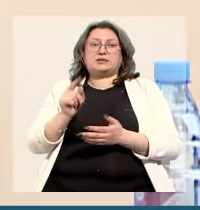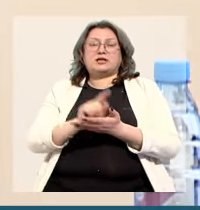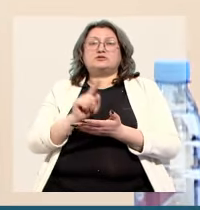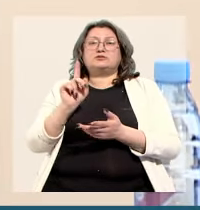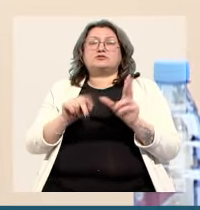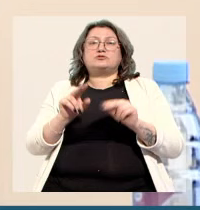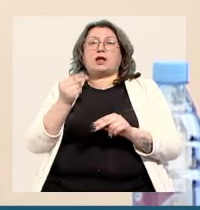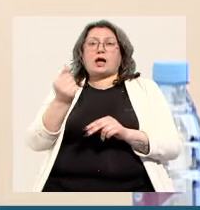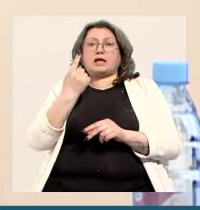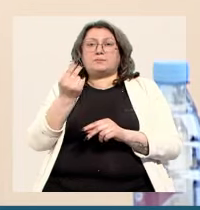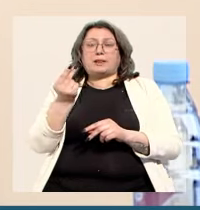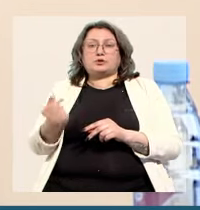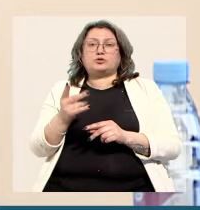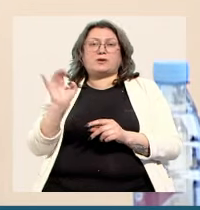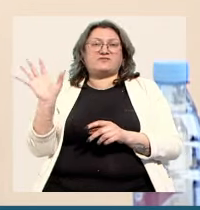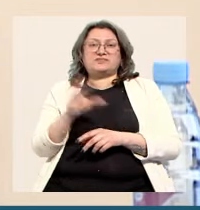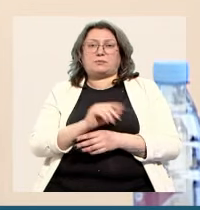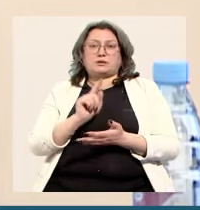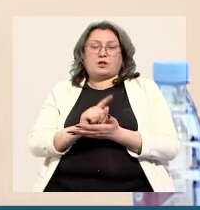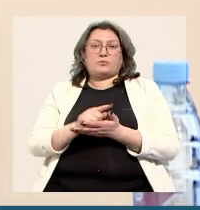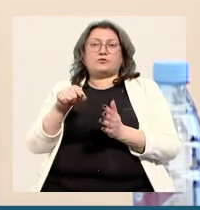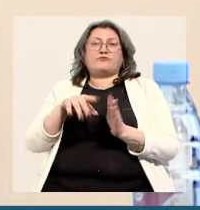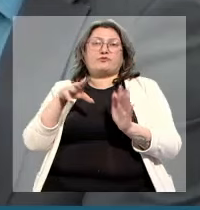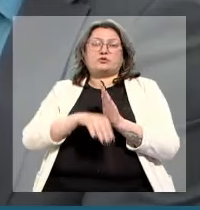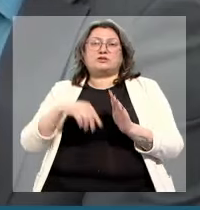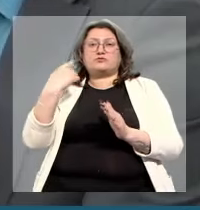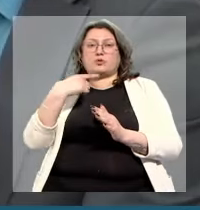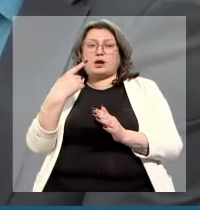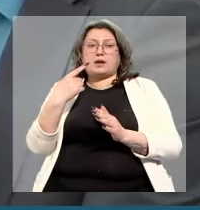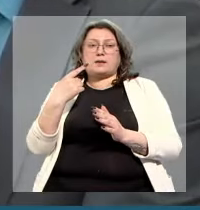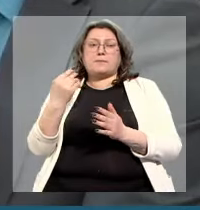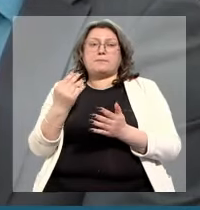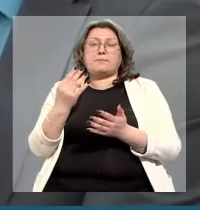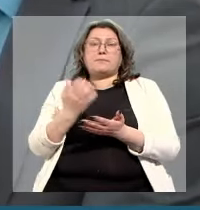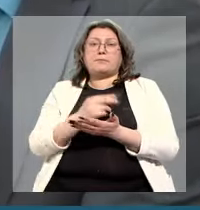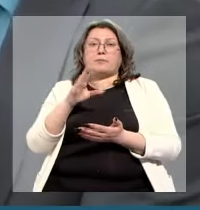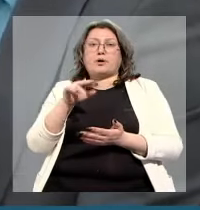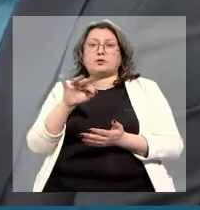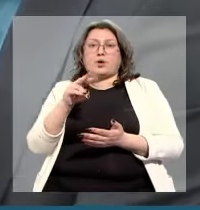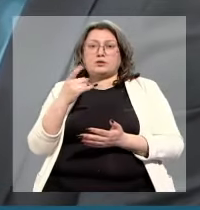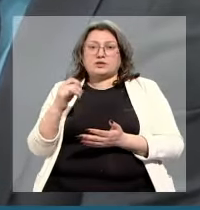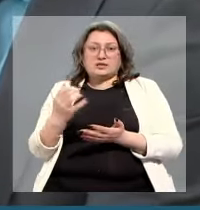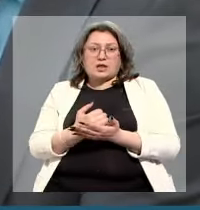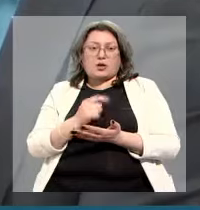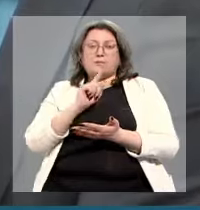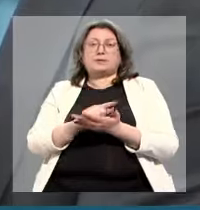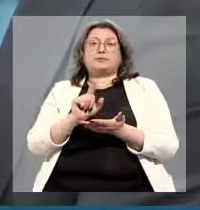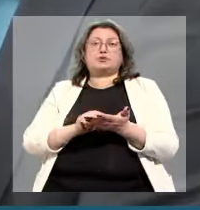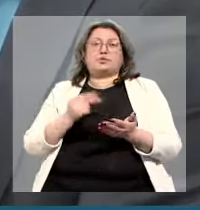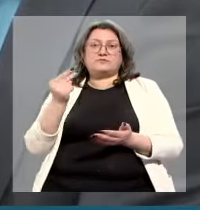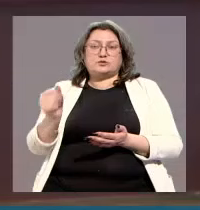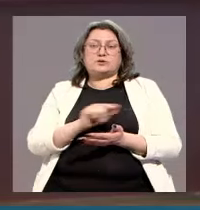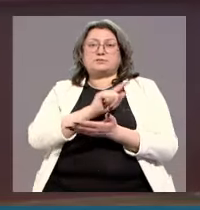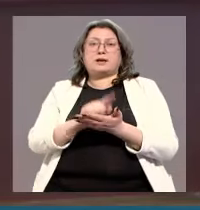төлемдегі ақшаны аудару. Оның ішінде жеке табыс салығы, міндетті зейнетақы жарналары, жұмыс берушілердің міндетті